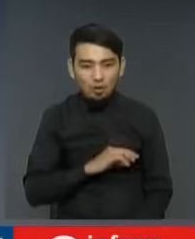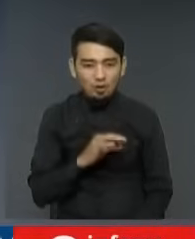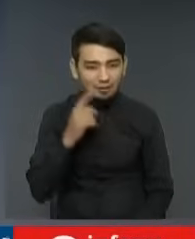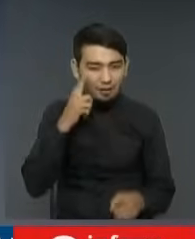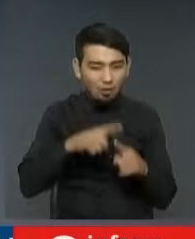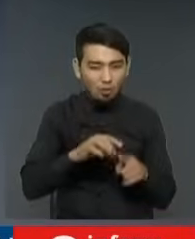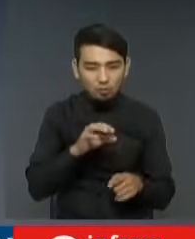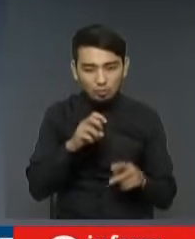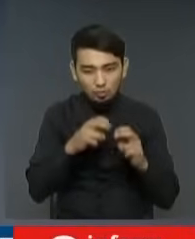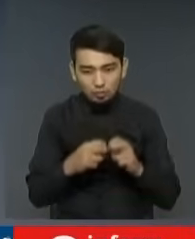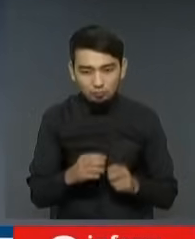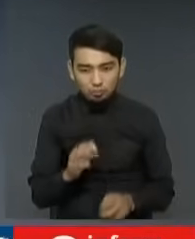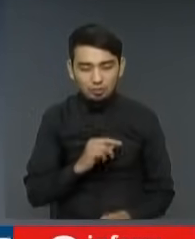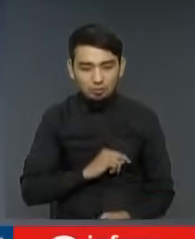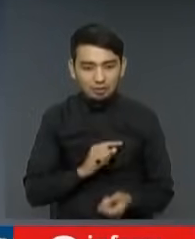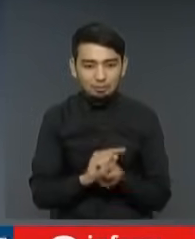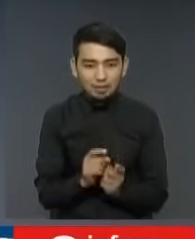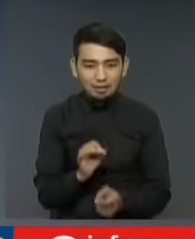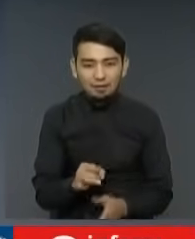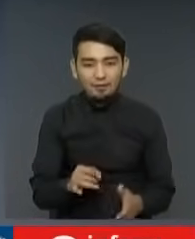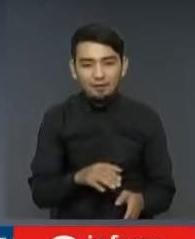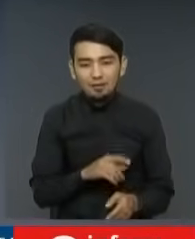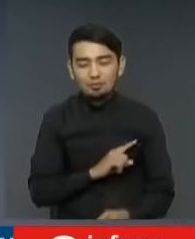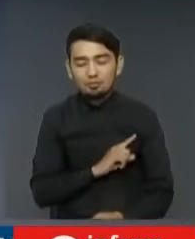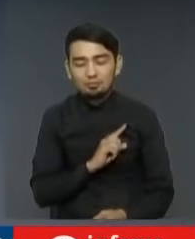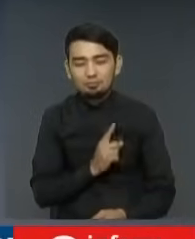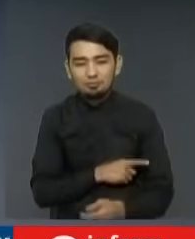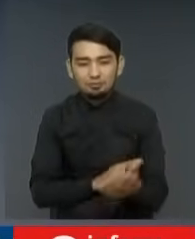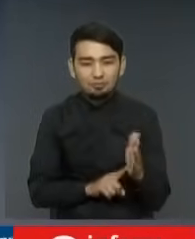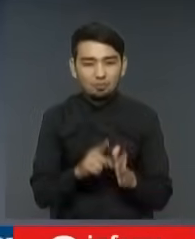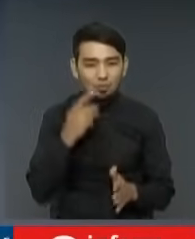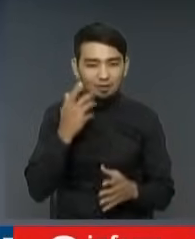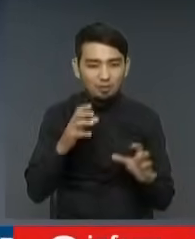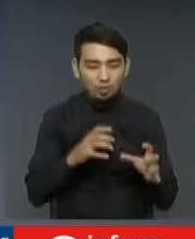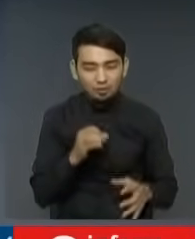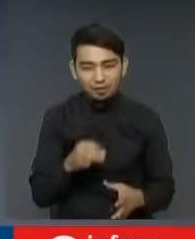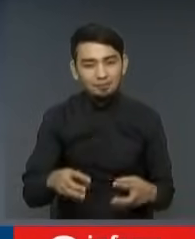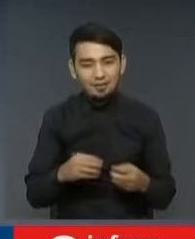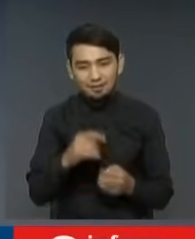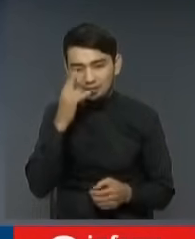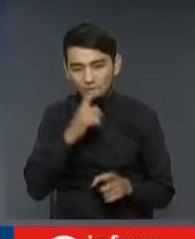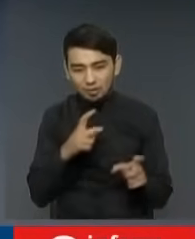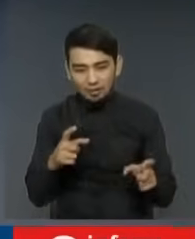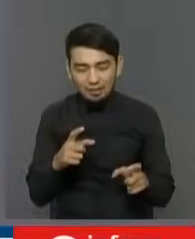техосмотра. Когда закон вступит в силу и за что теперь не будут штрафовать казахстанцев, расскажет Нина